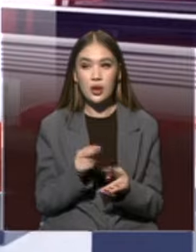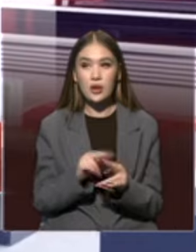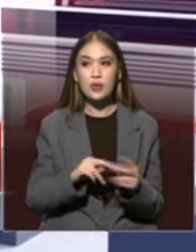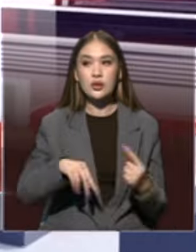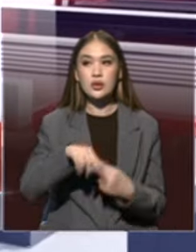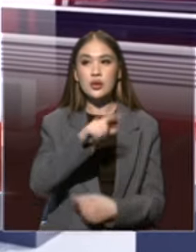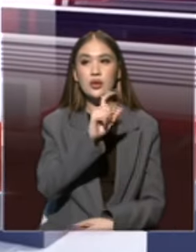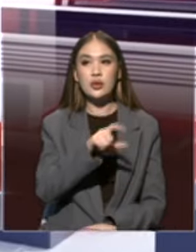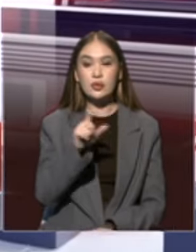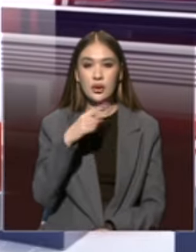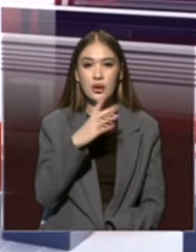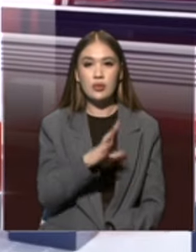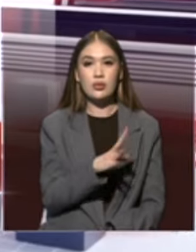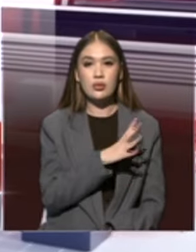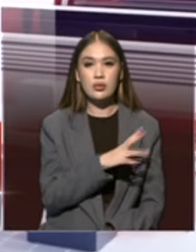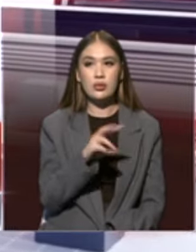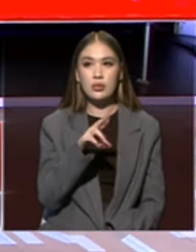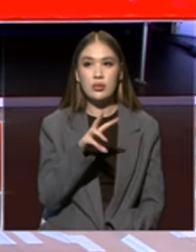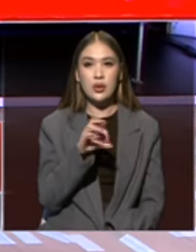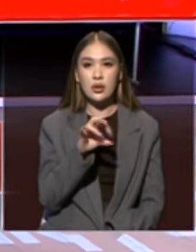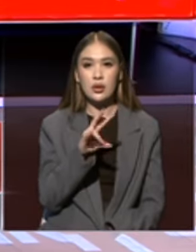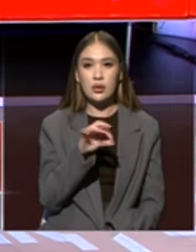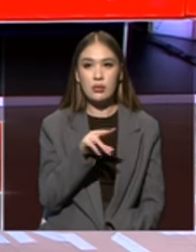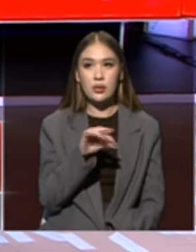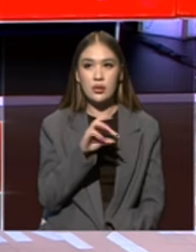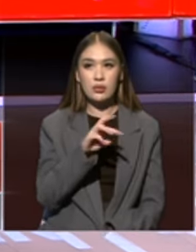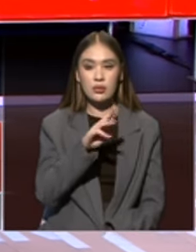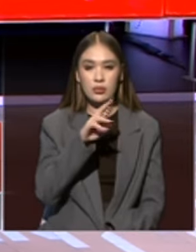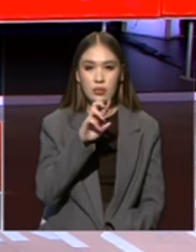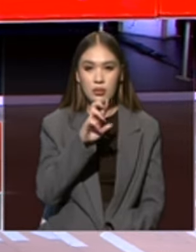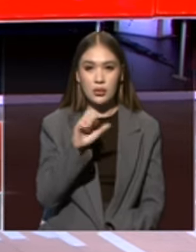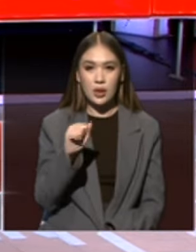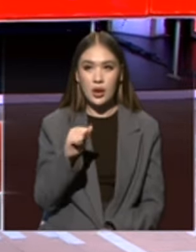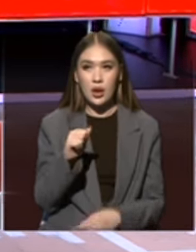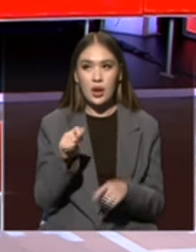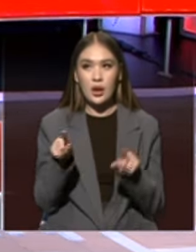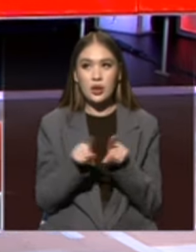жатыр, мотопомпа, былай техникаларды қосып су сору жұмыстары жүріп жатыр. Жамболат мырза, себепті